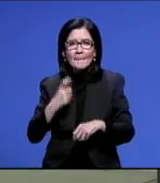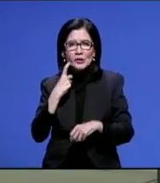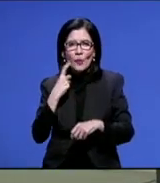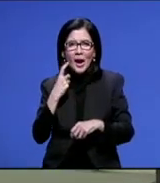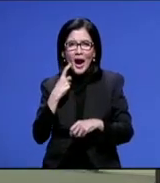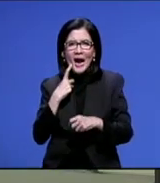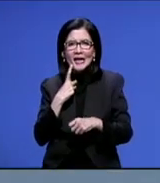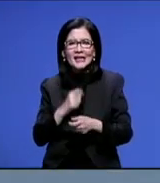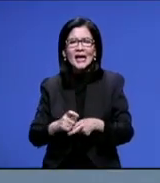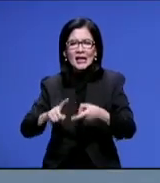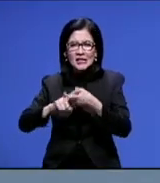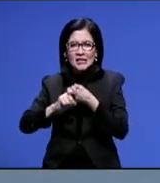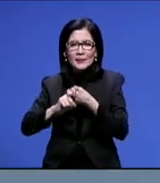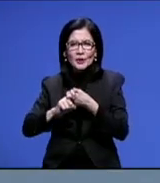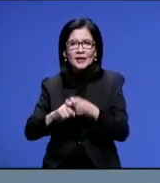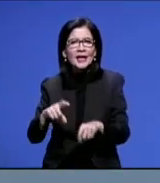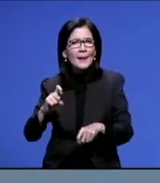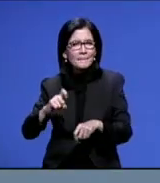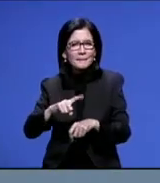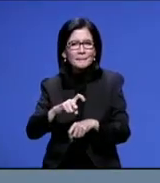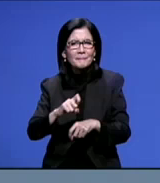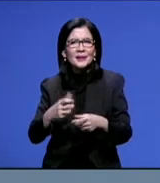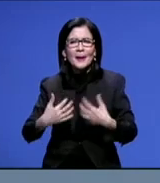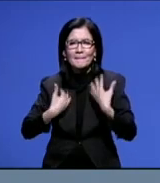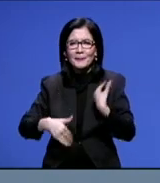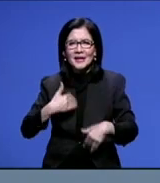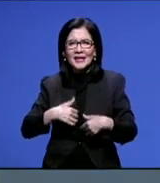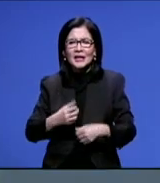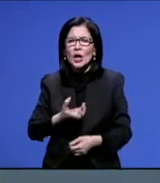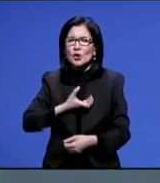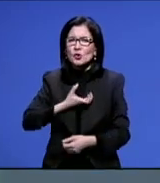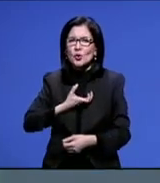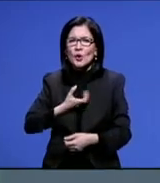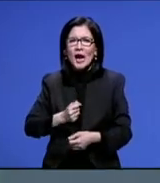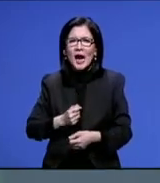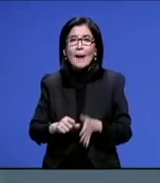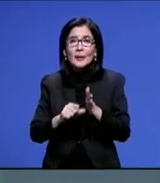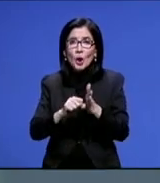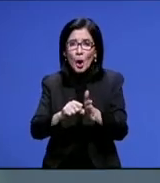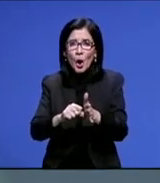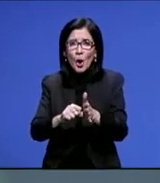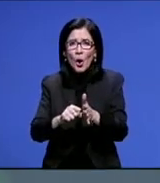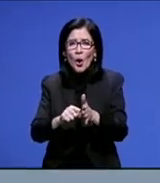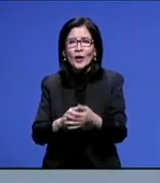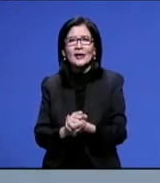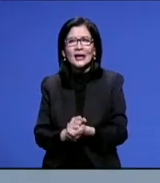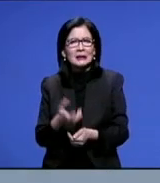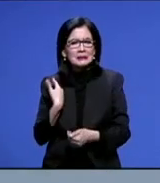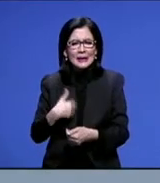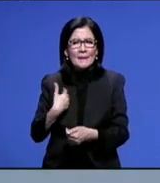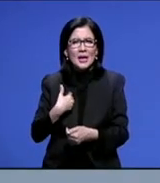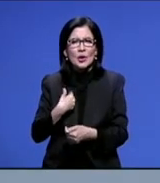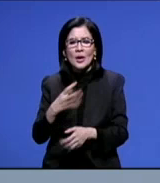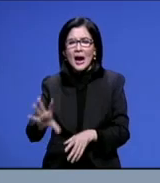yang setia kawan. 60% semut memilih menolong teman yang terperangkap dibandingkan mengambil makanan yang